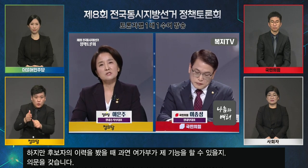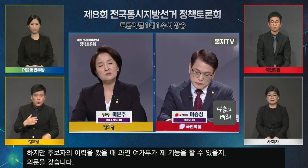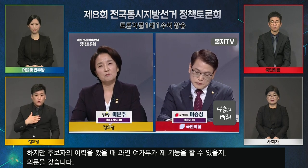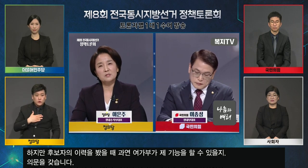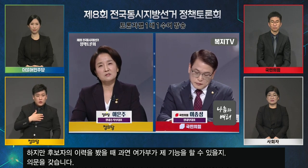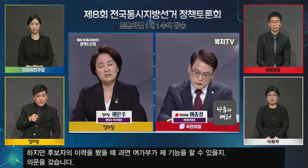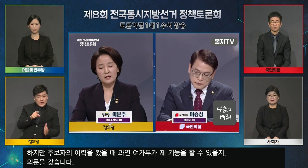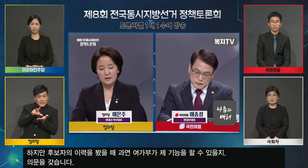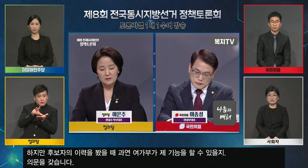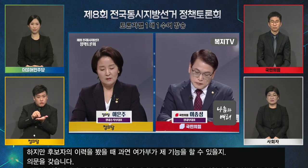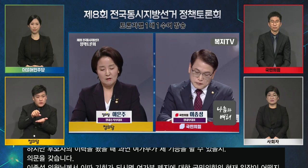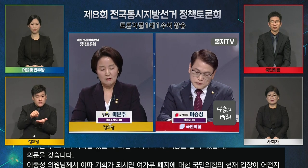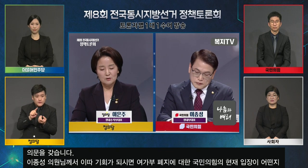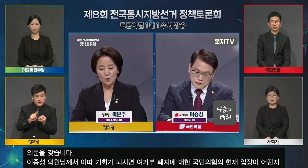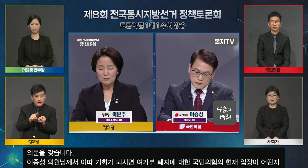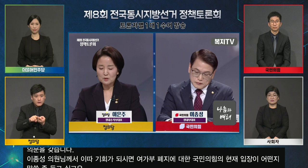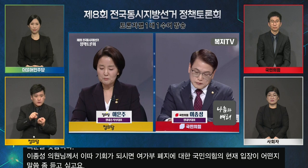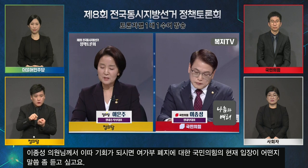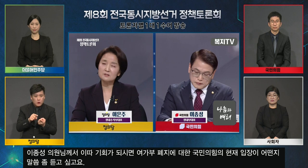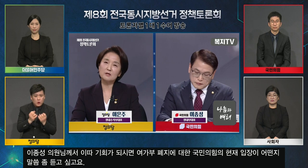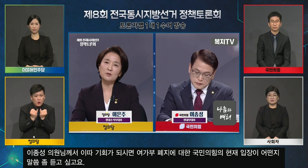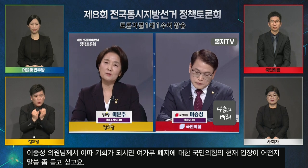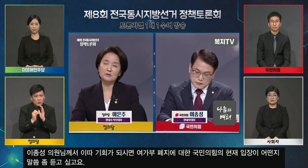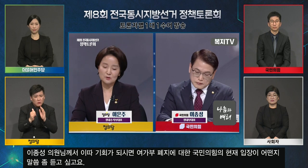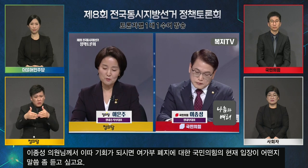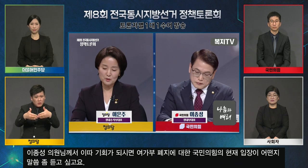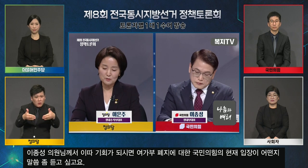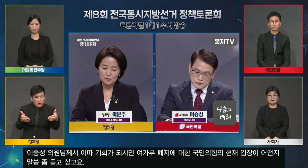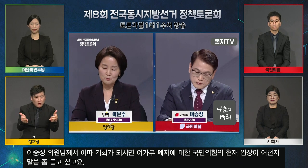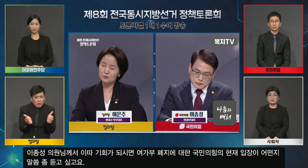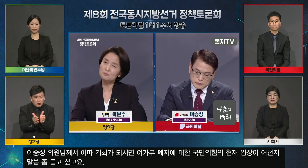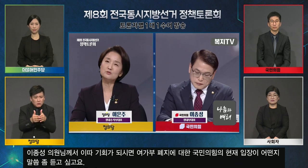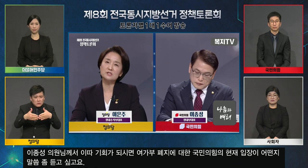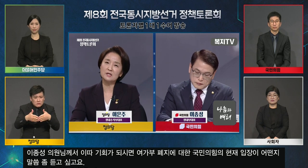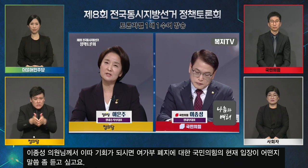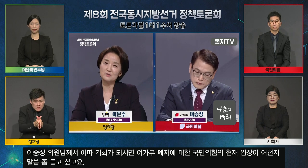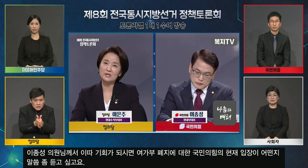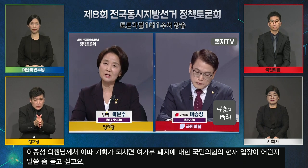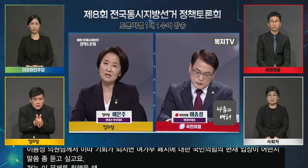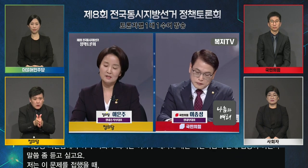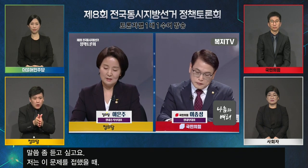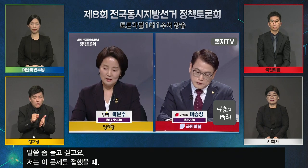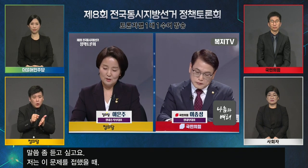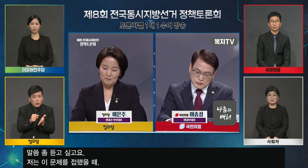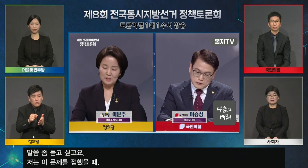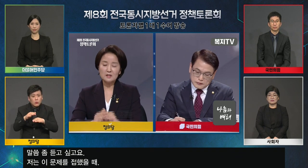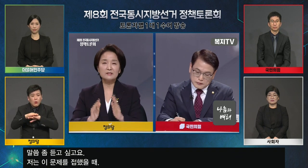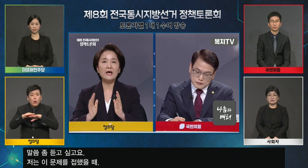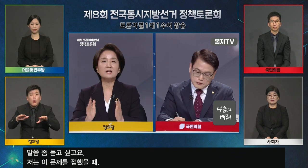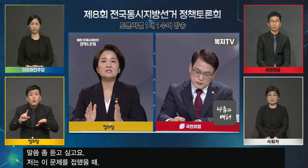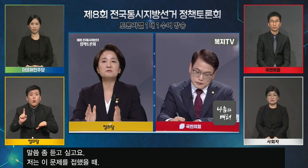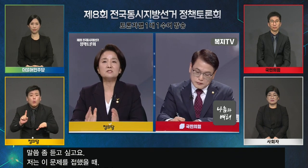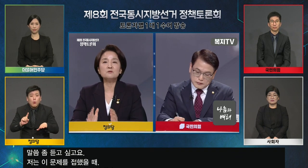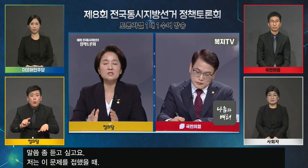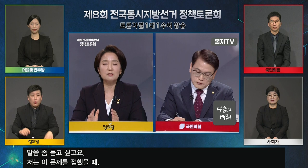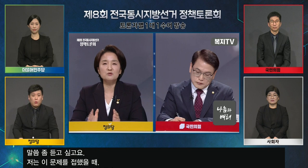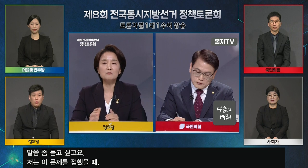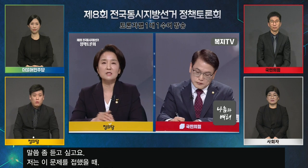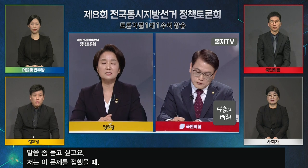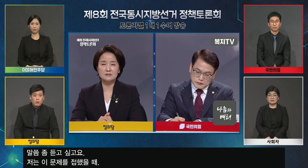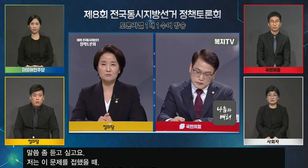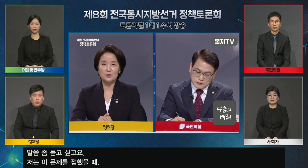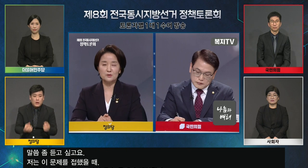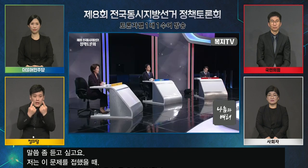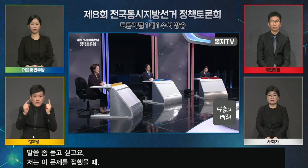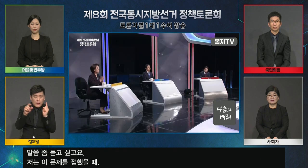전 이 문제를 접했을 때 여가부가 폐지되면 그러면 무슨 문제가 해결될까? 만약에 대학 입시 정책에